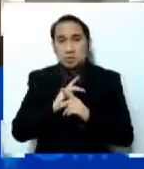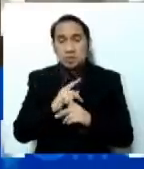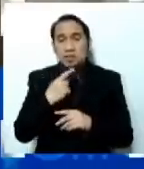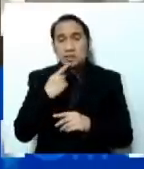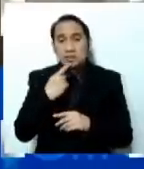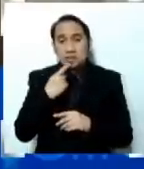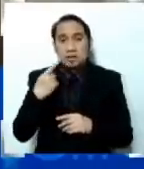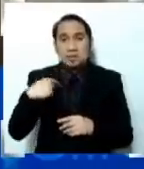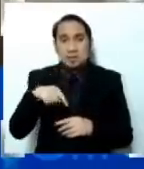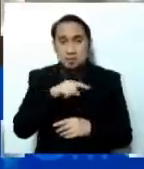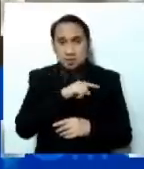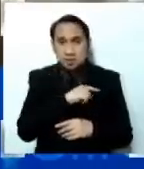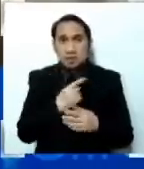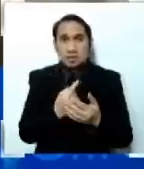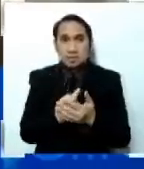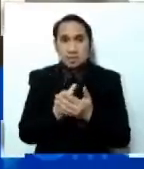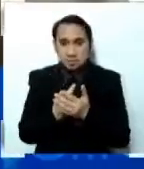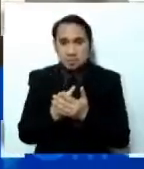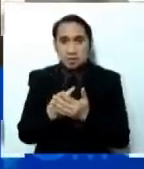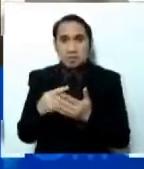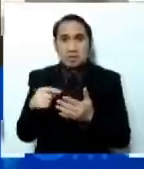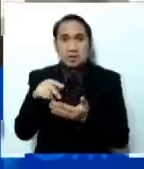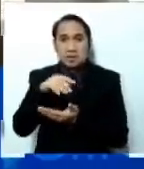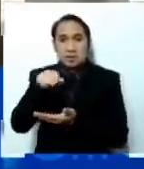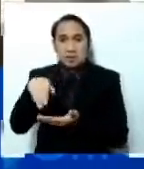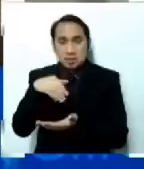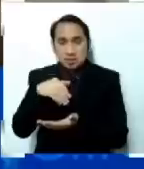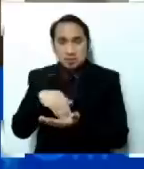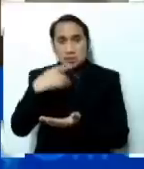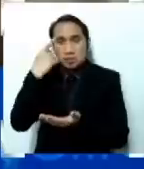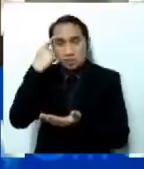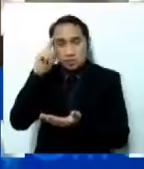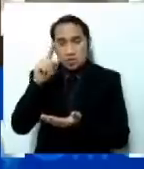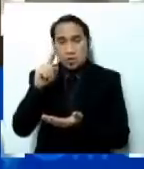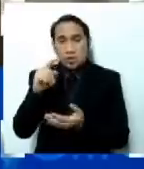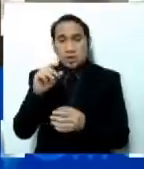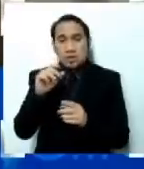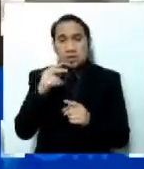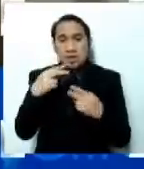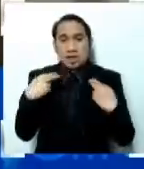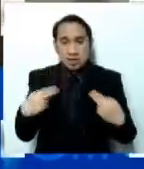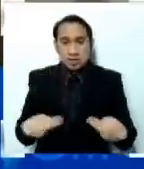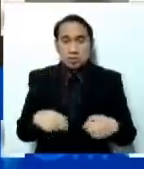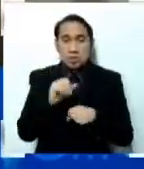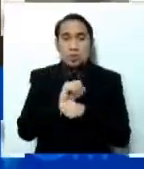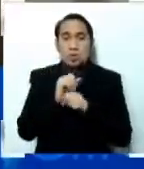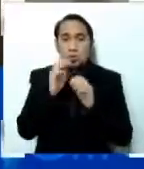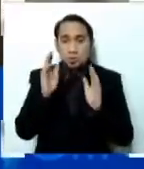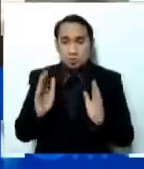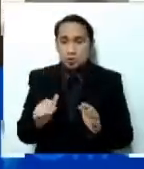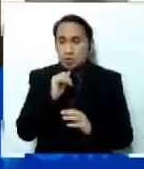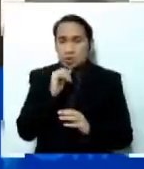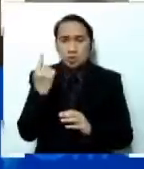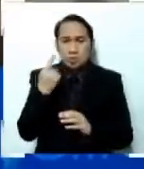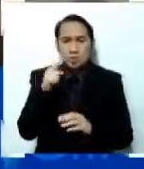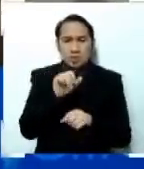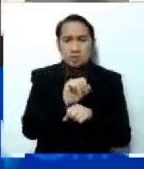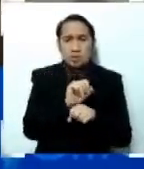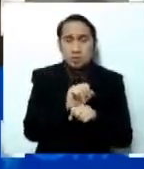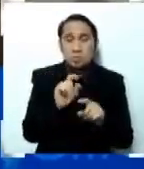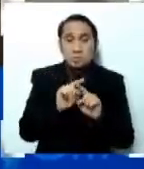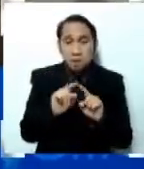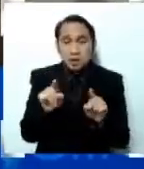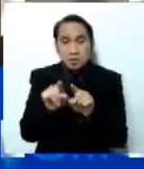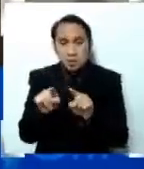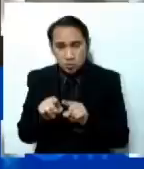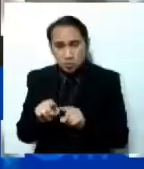na quarantine facilities para sa mga infected health workers. Sila naman po ay nagtrabaho doon. Dapat doon sa mismong health facility